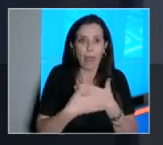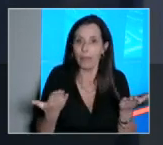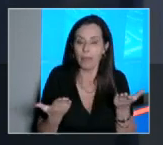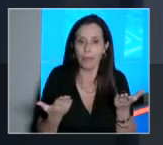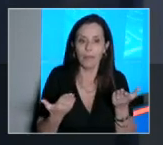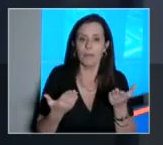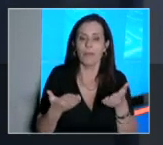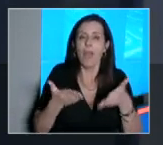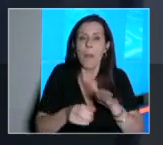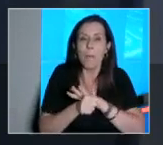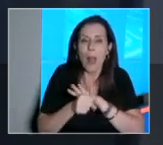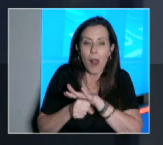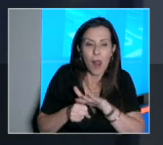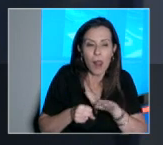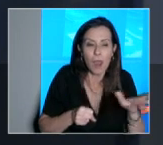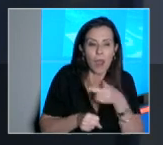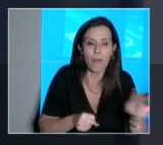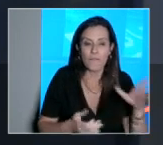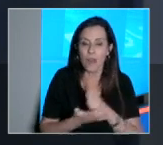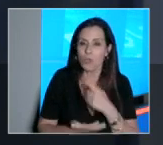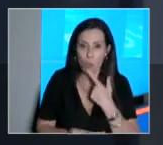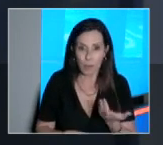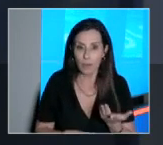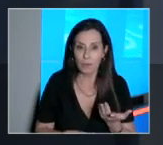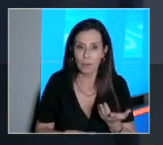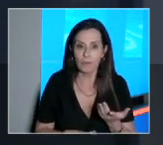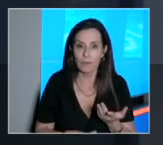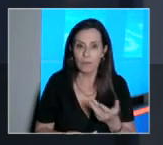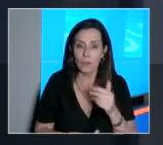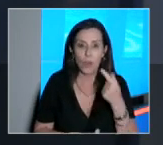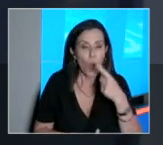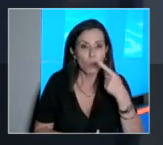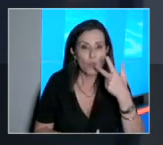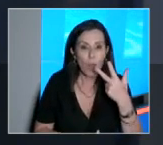בין קבר לקבר. זה אומר ש... כל איזה